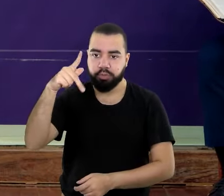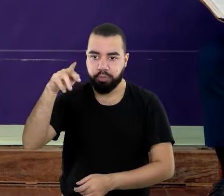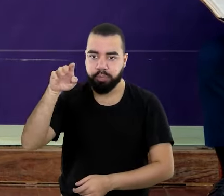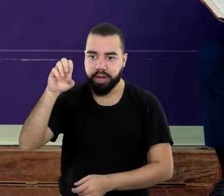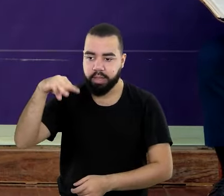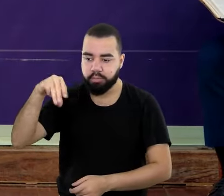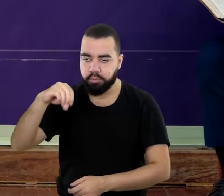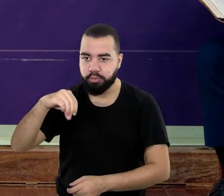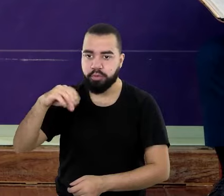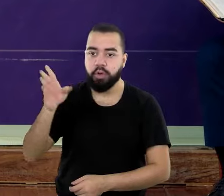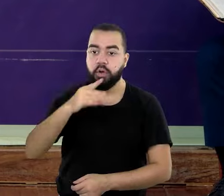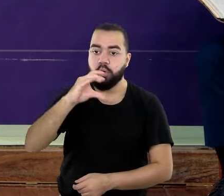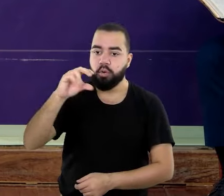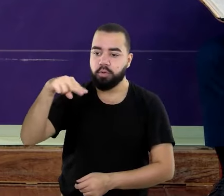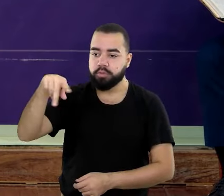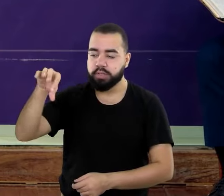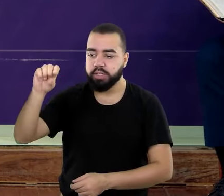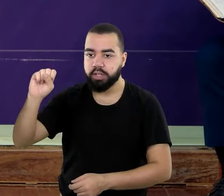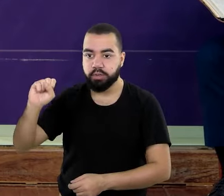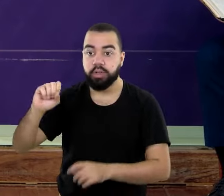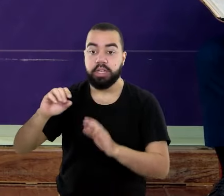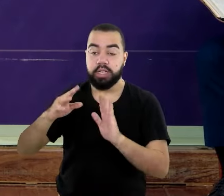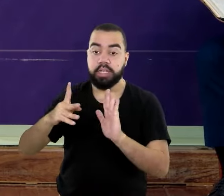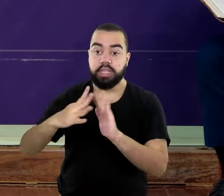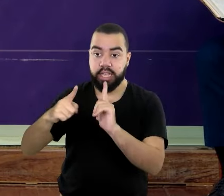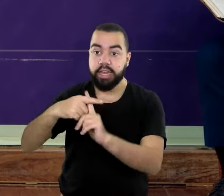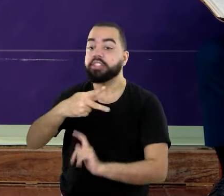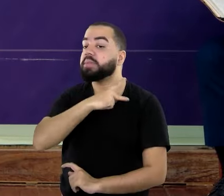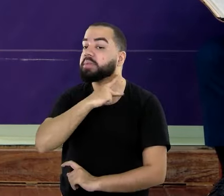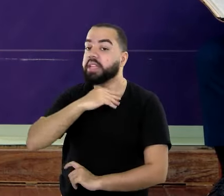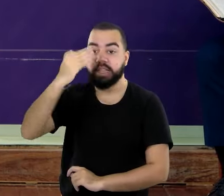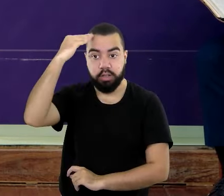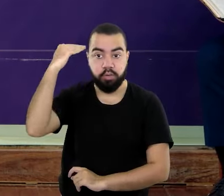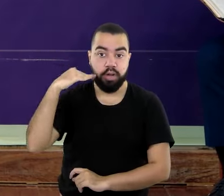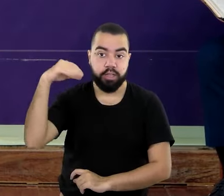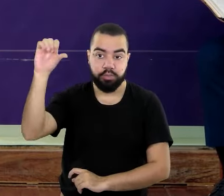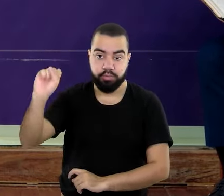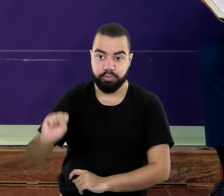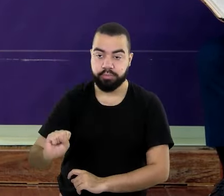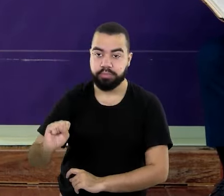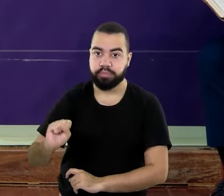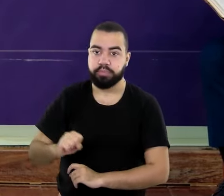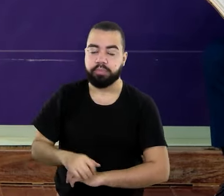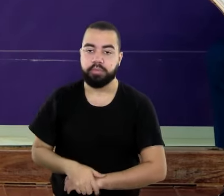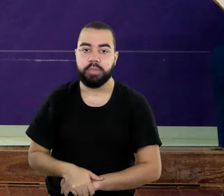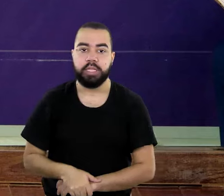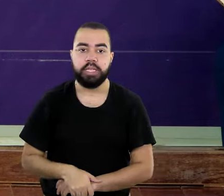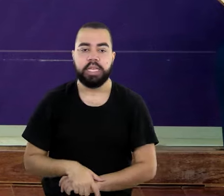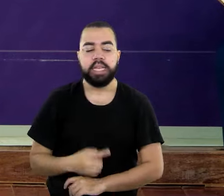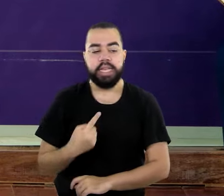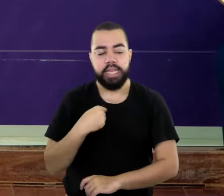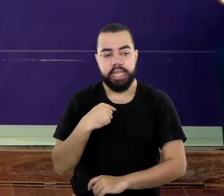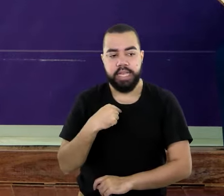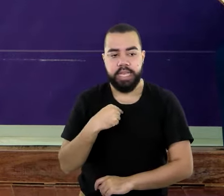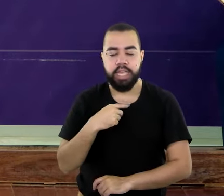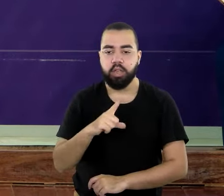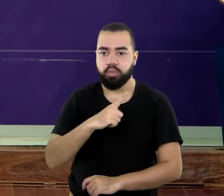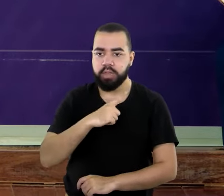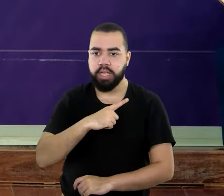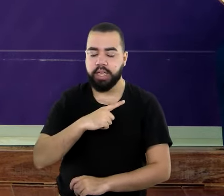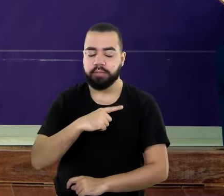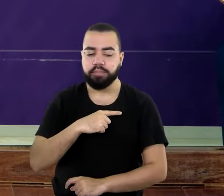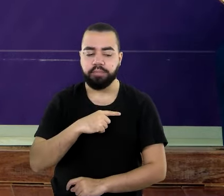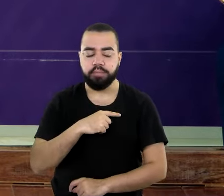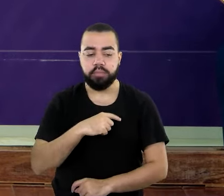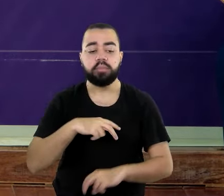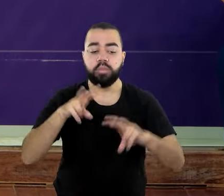era o presidente eu vim aqui neste no Brasil. 저는 총회장 하는 목적이 있습니다. E eu tinha um motivo para ser